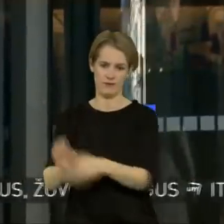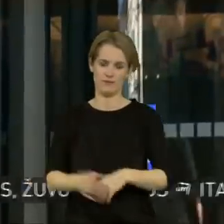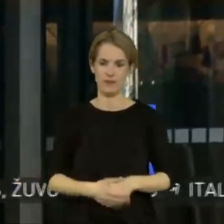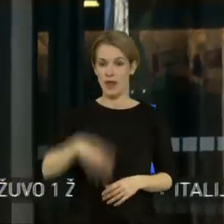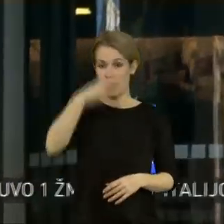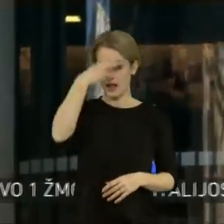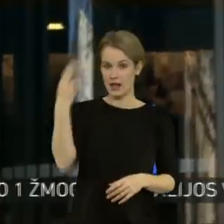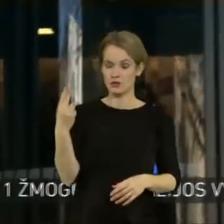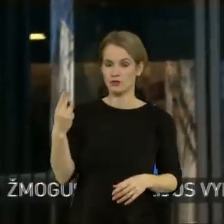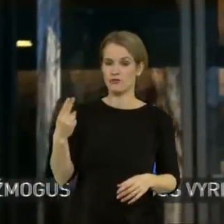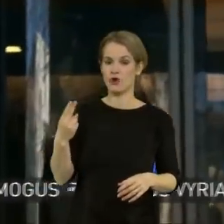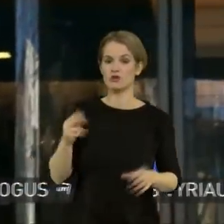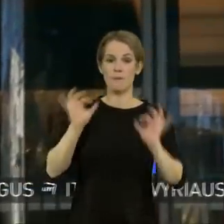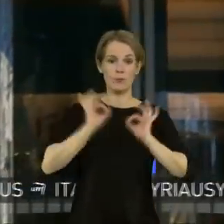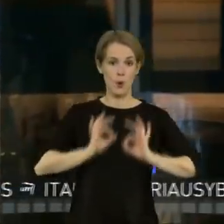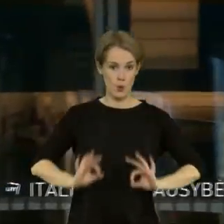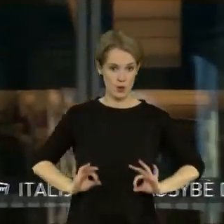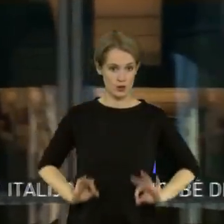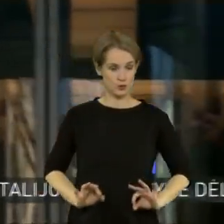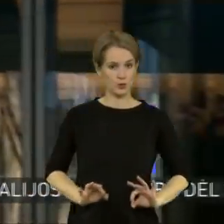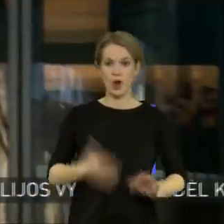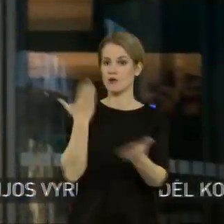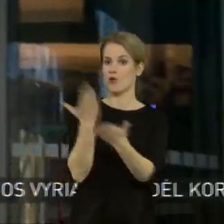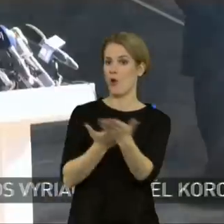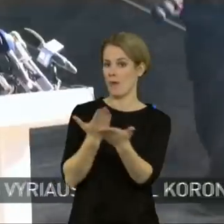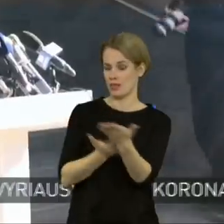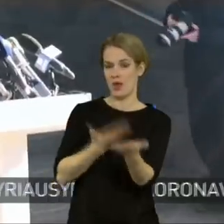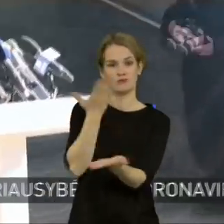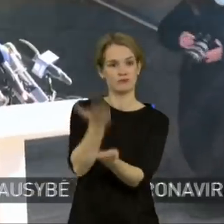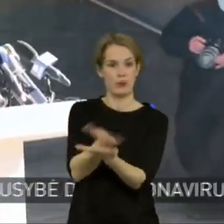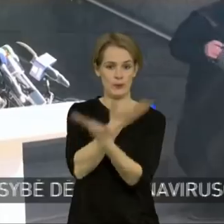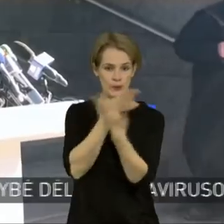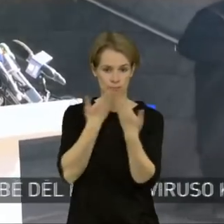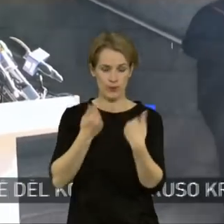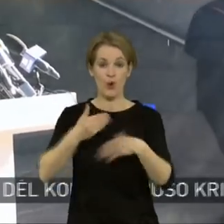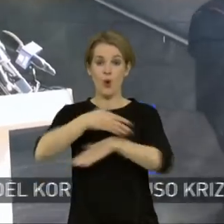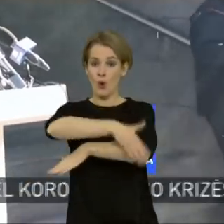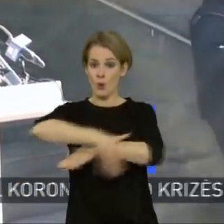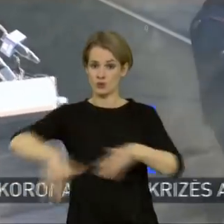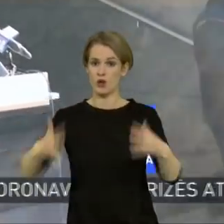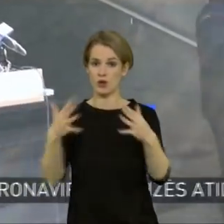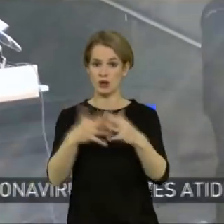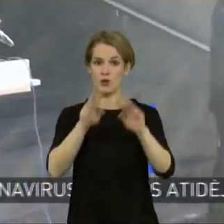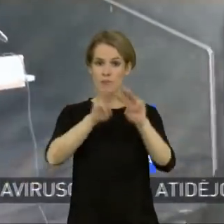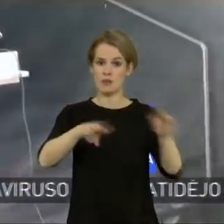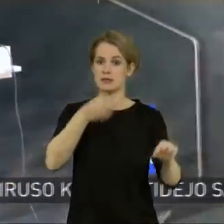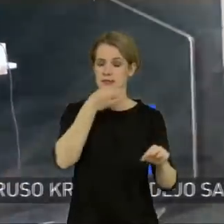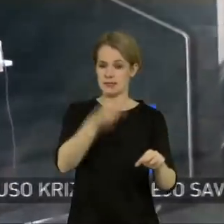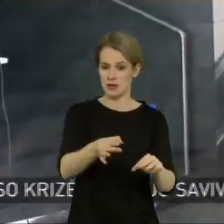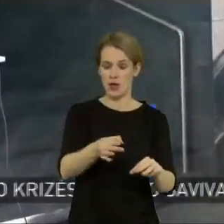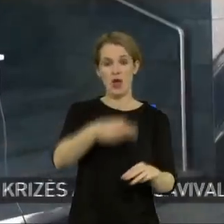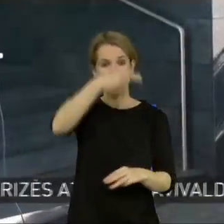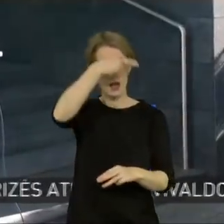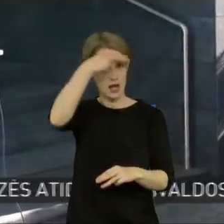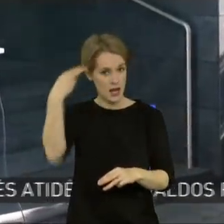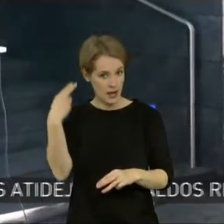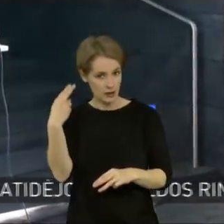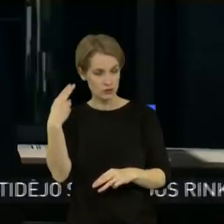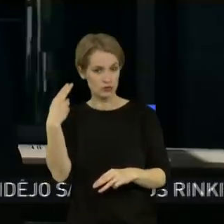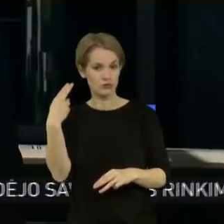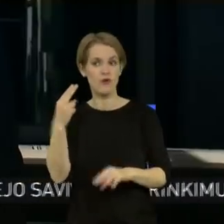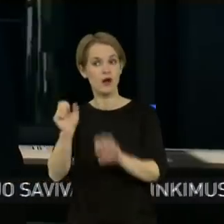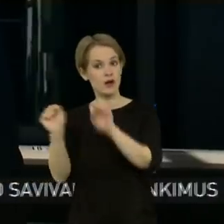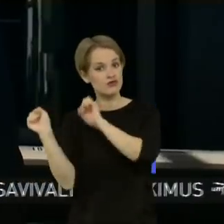prokuratūra nekomentuoja, ar gavo Baltarusijos prašymą. Užsienio reikalų ministras sako, kad Lietuva buvo ir bus prieglobstis kovojantiems už